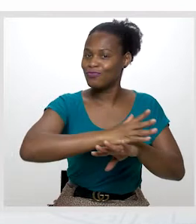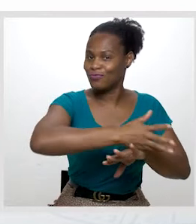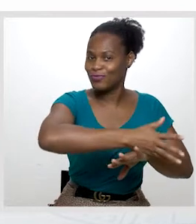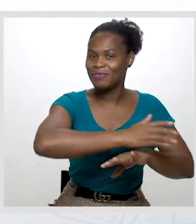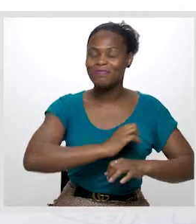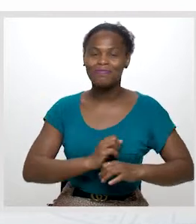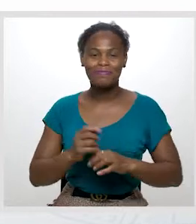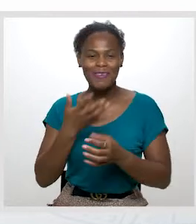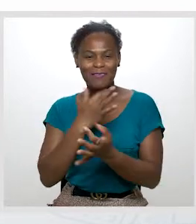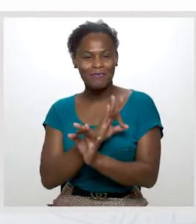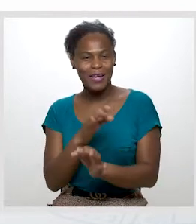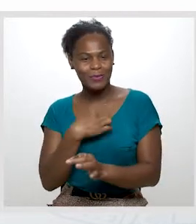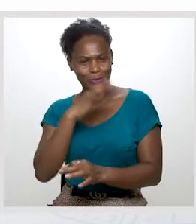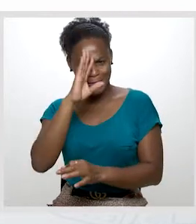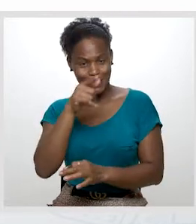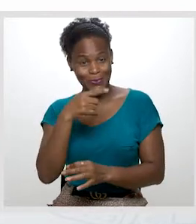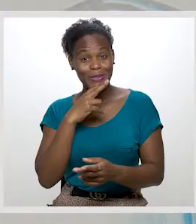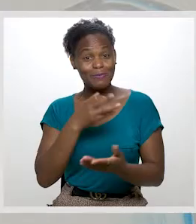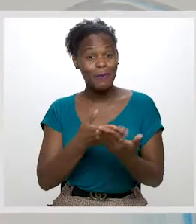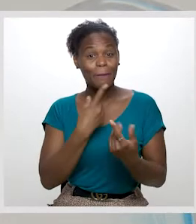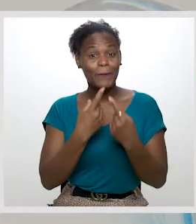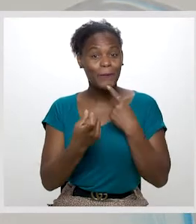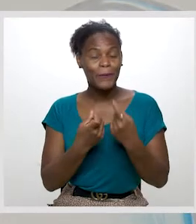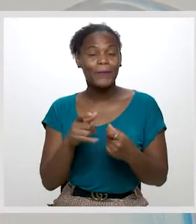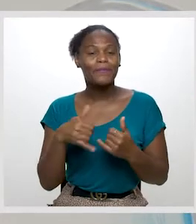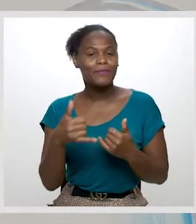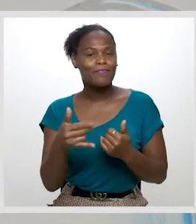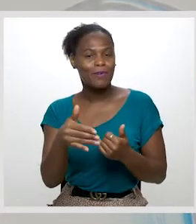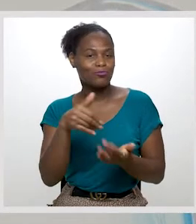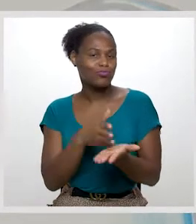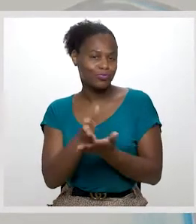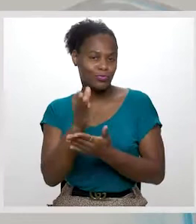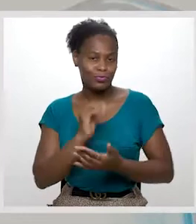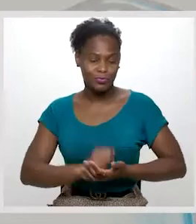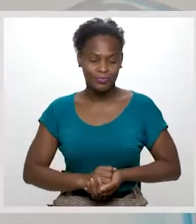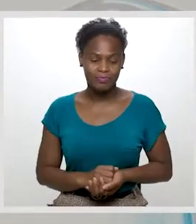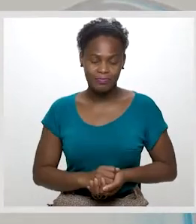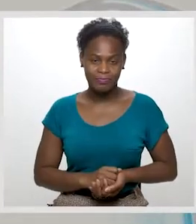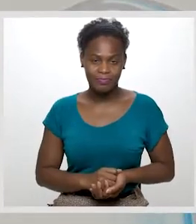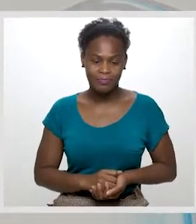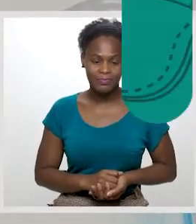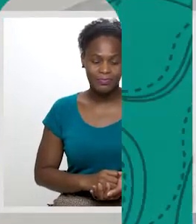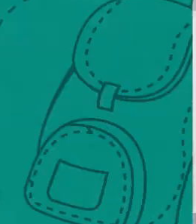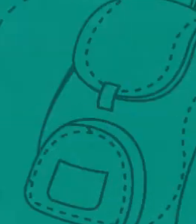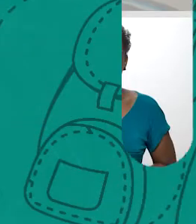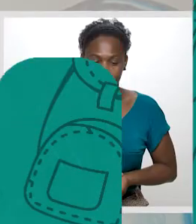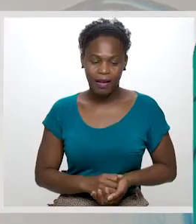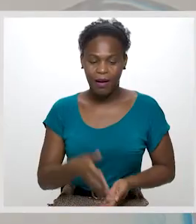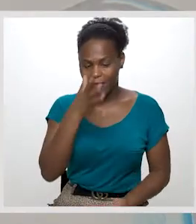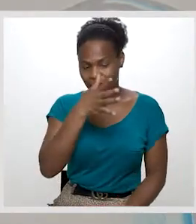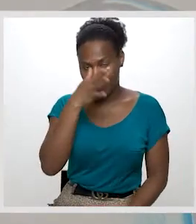sur un bateau. Magnifique, je sais que tu as répondu aux questions et on va continuer.